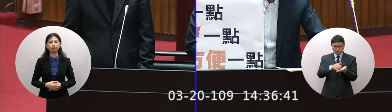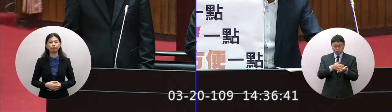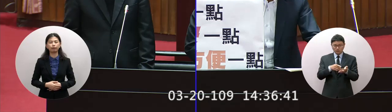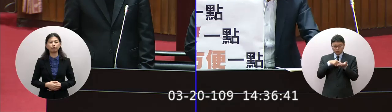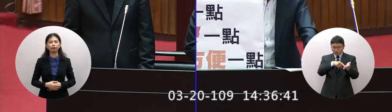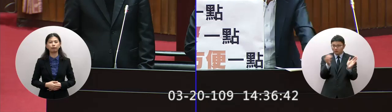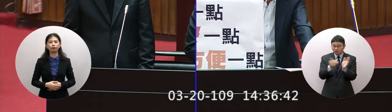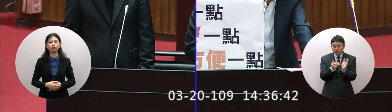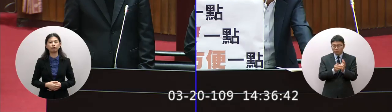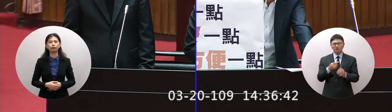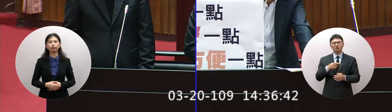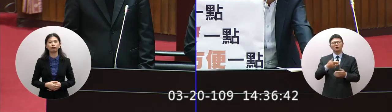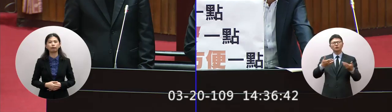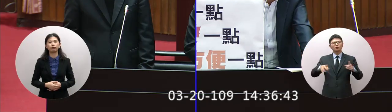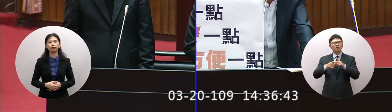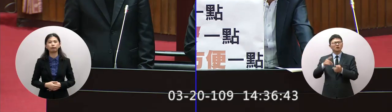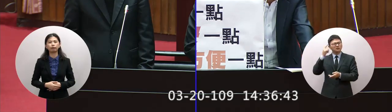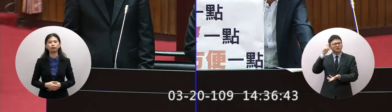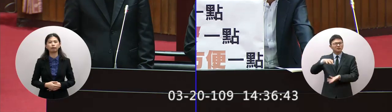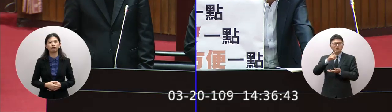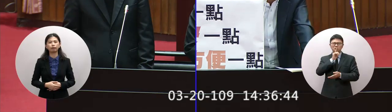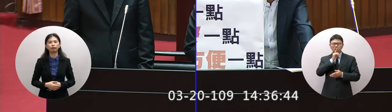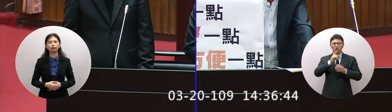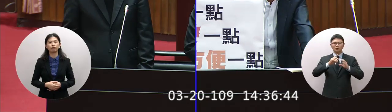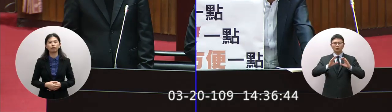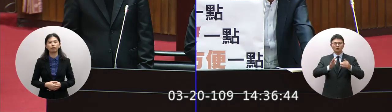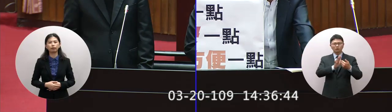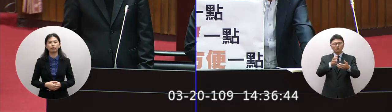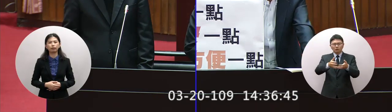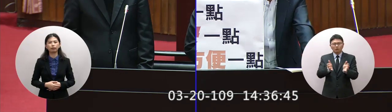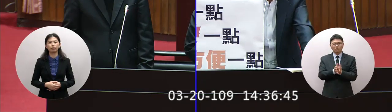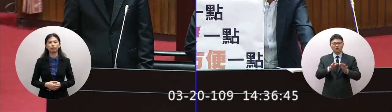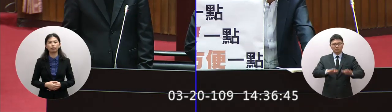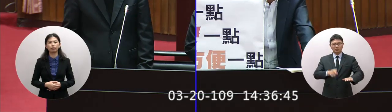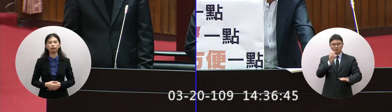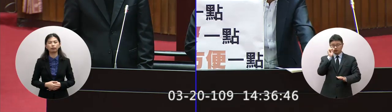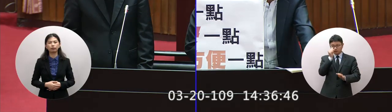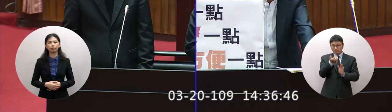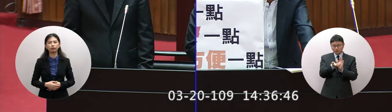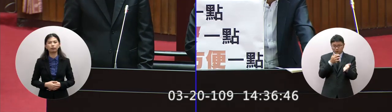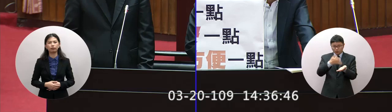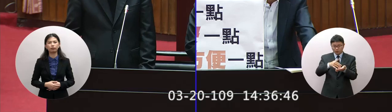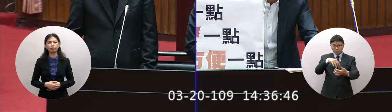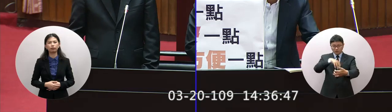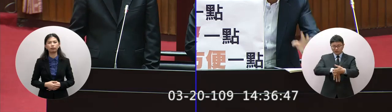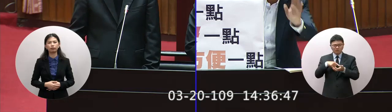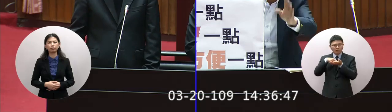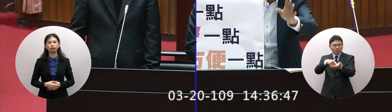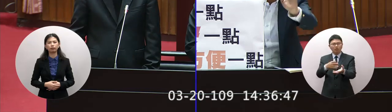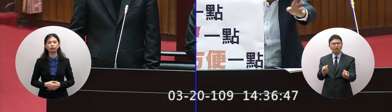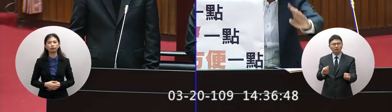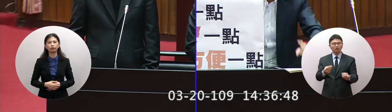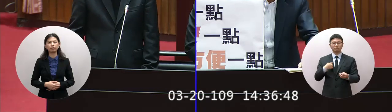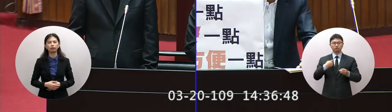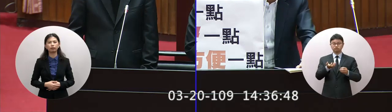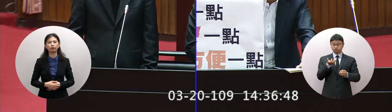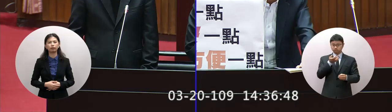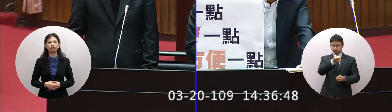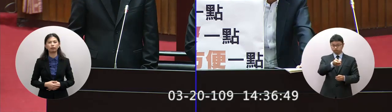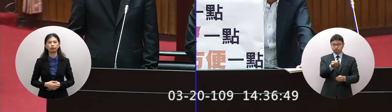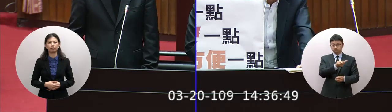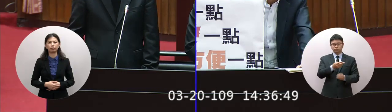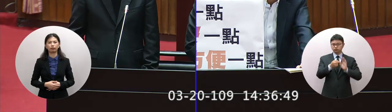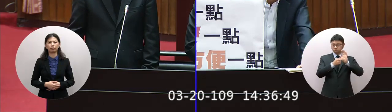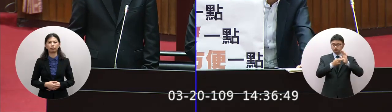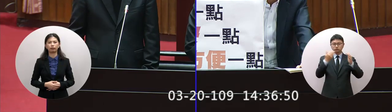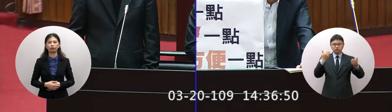长说明的原因，就是有许多人在质疑说国防部这一次哦在特别预算里面没有编列到。我想今天刚才院长跟部长讲得很清